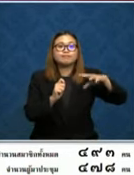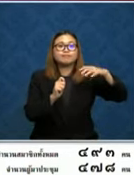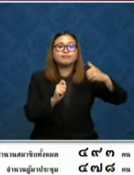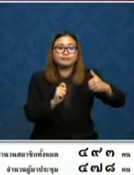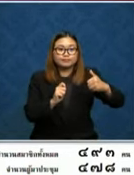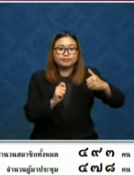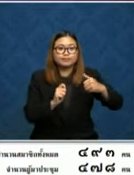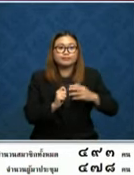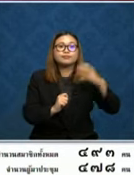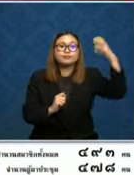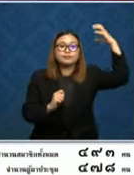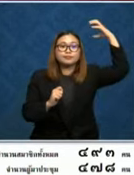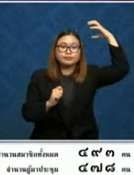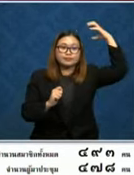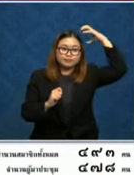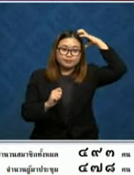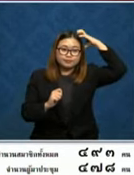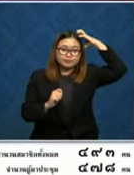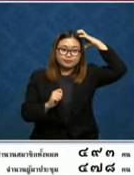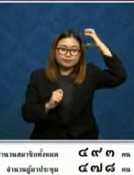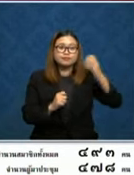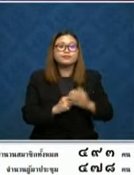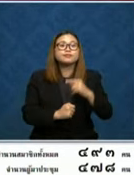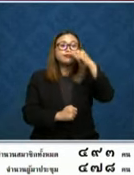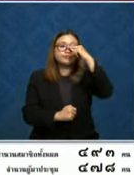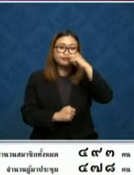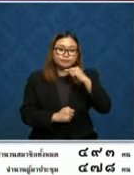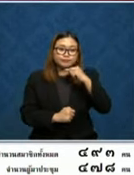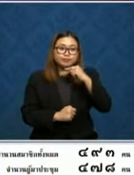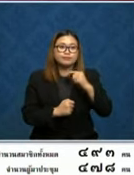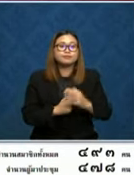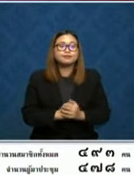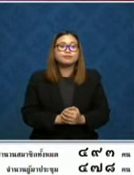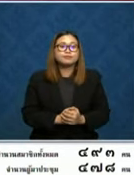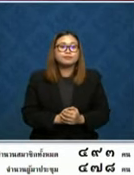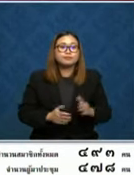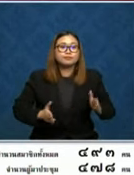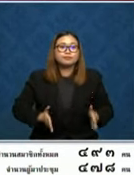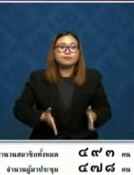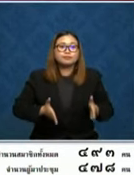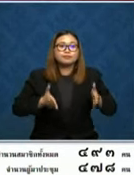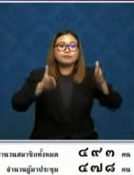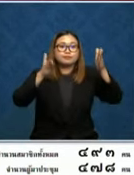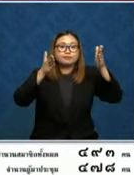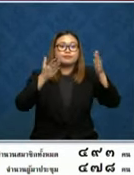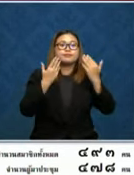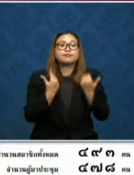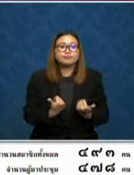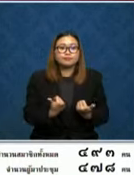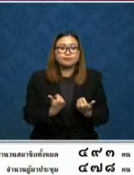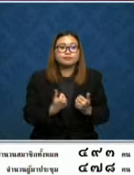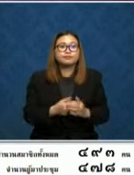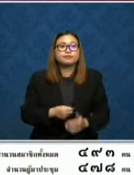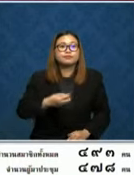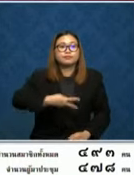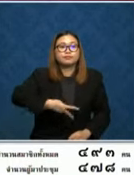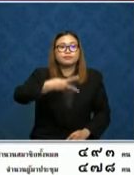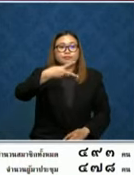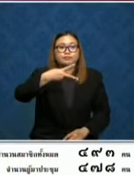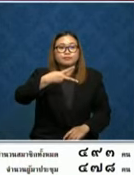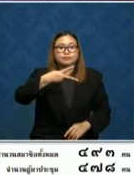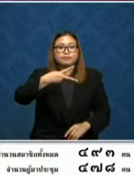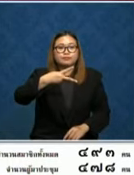างทางการทูตของชาวไทยและชาวลาวอย่างไรก็ตามอาคารสถานเอกอัครราชทูตปัจจุบันเป็นอาคาร2ชั้นที่มี